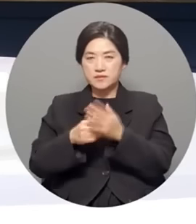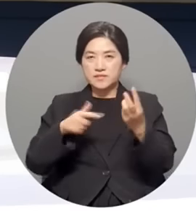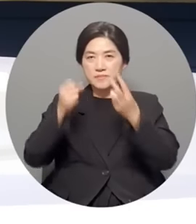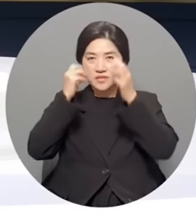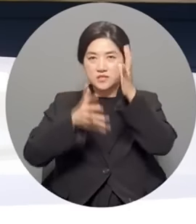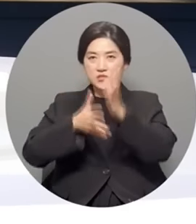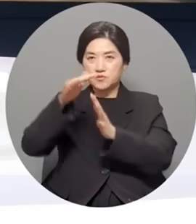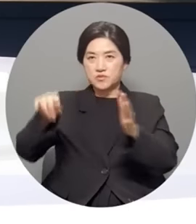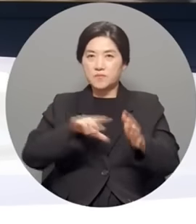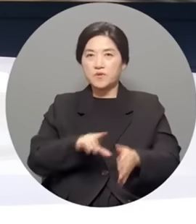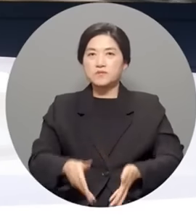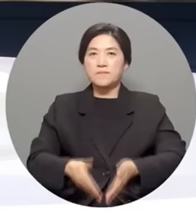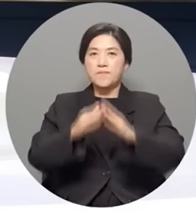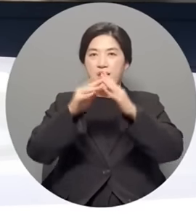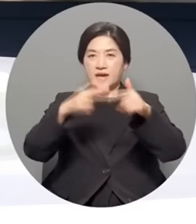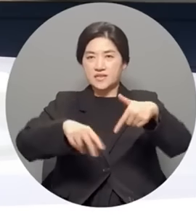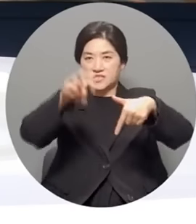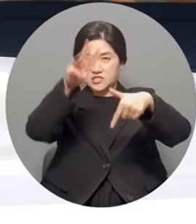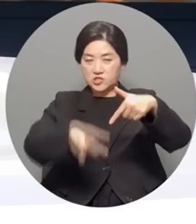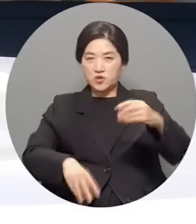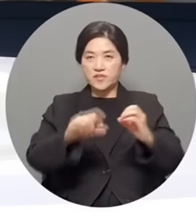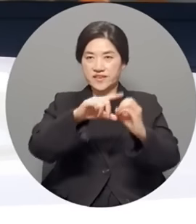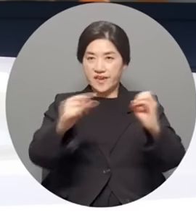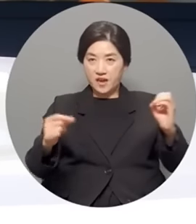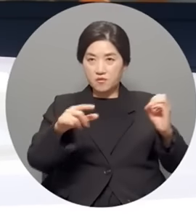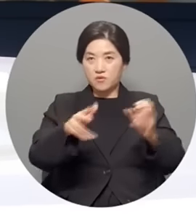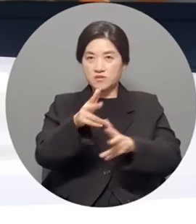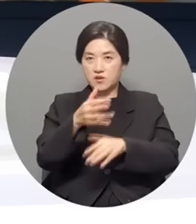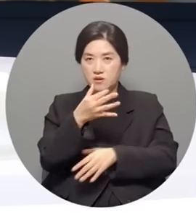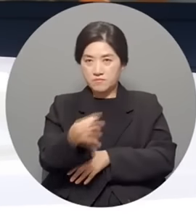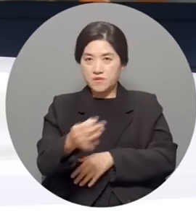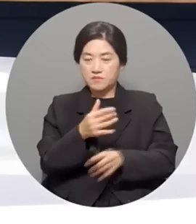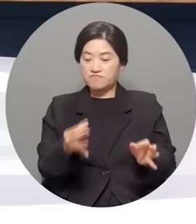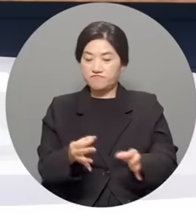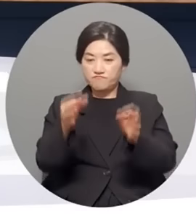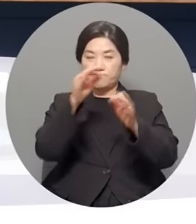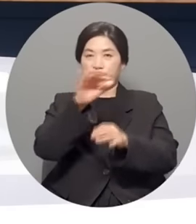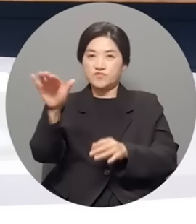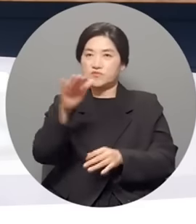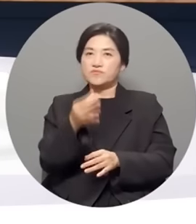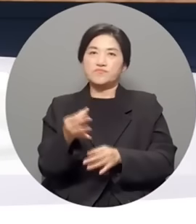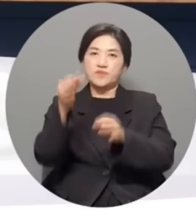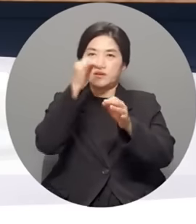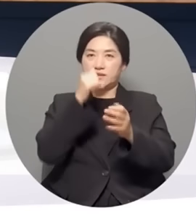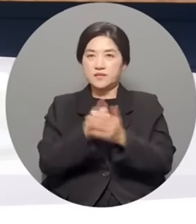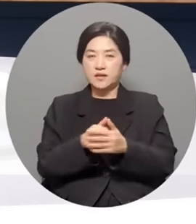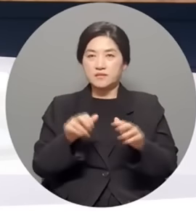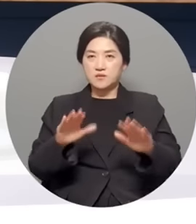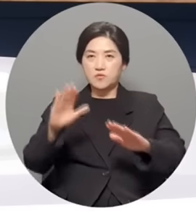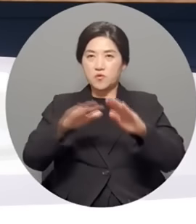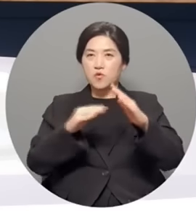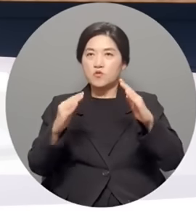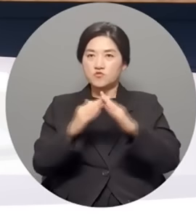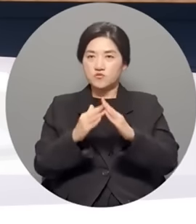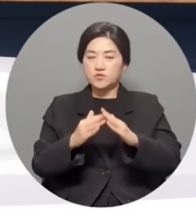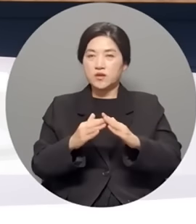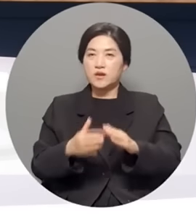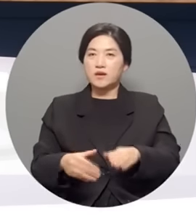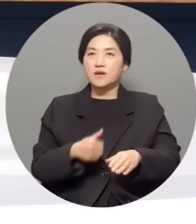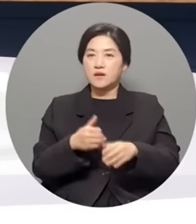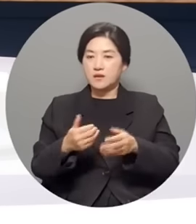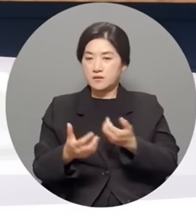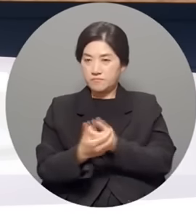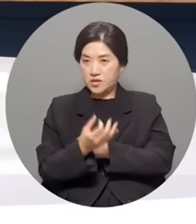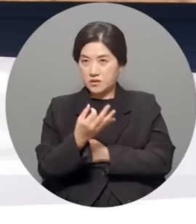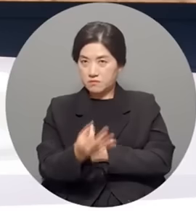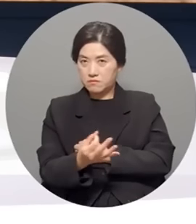가장 먼저 착공한 인천 계양지구 사업비가 대폭 상향 조정됐습니다. 당장 공공주택 분양가마저